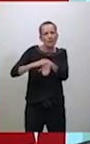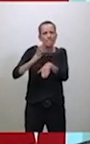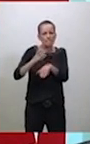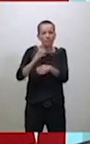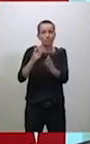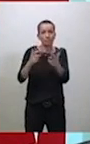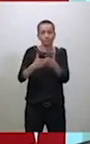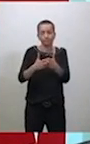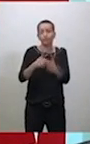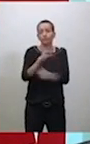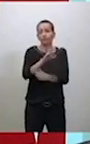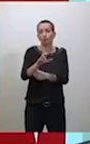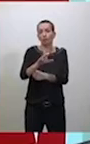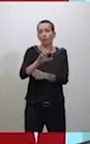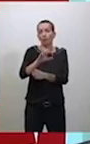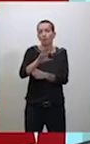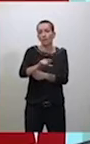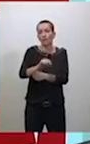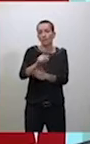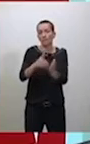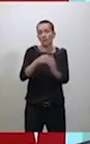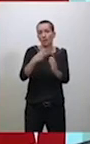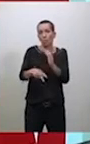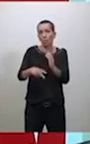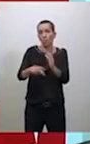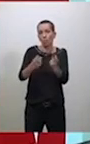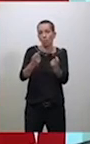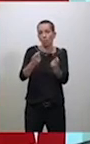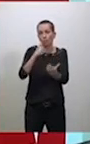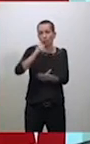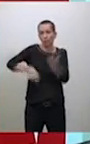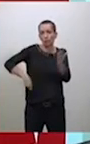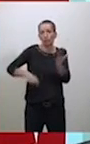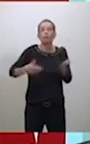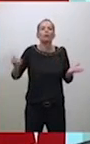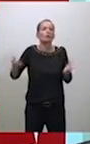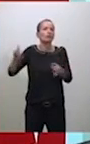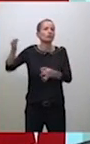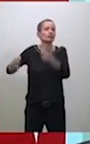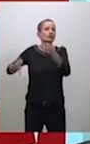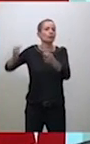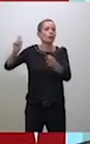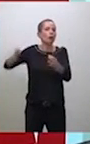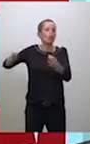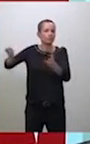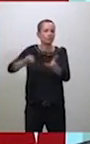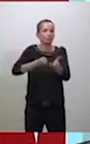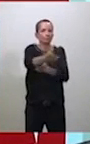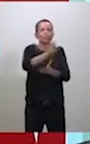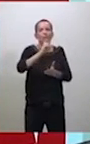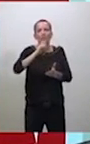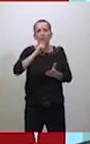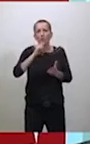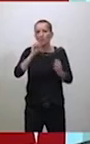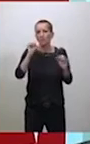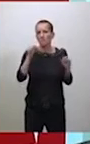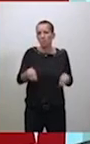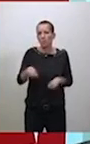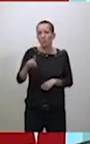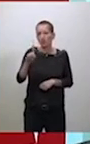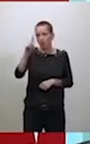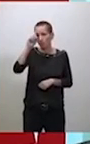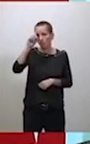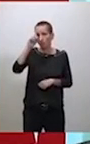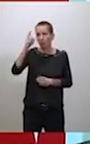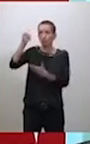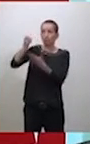l'indique d'emblée, n'est pas à ce stade communicable, donc nous invoquerons des faits qui sont aujourd'hui connus, puisque c'est des faits